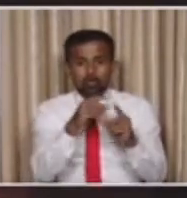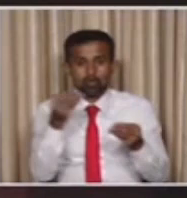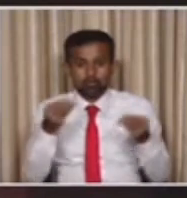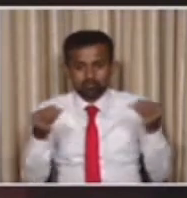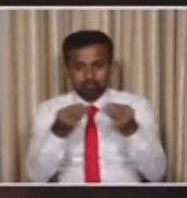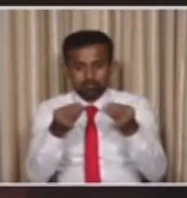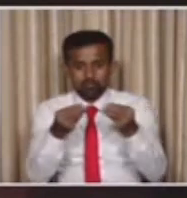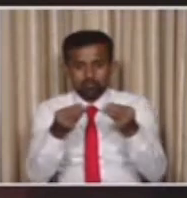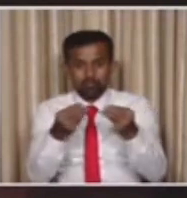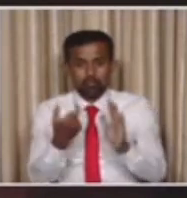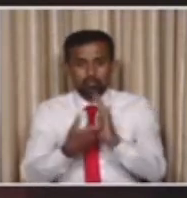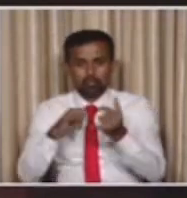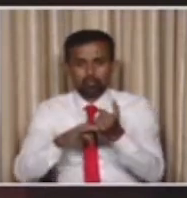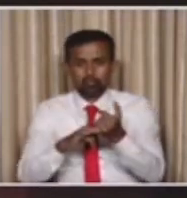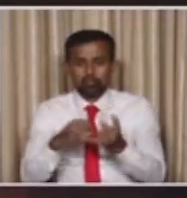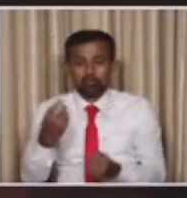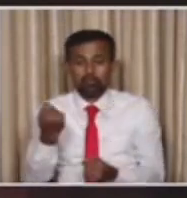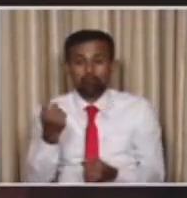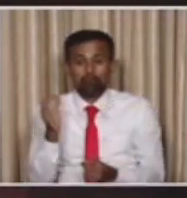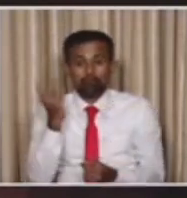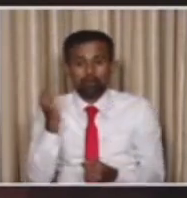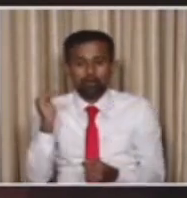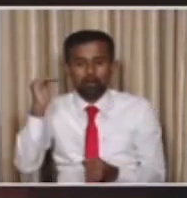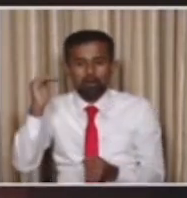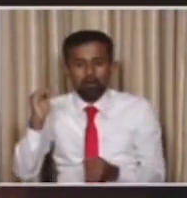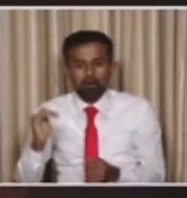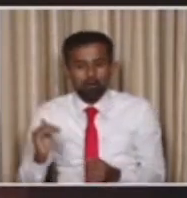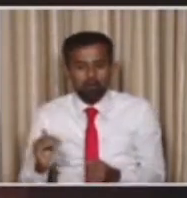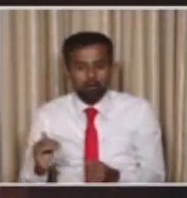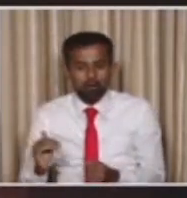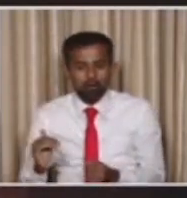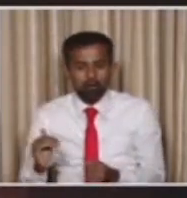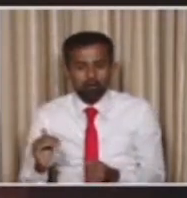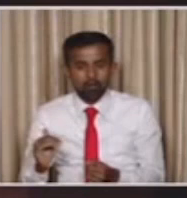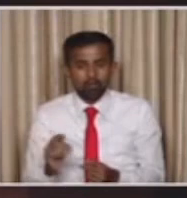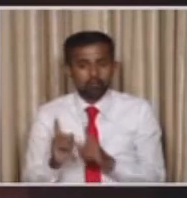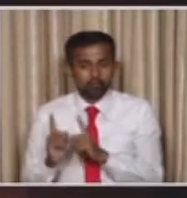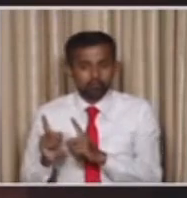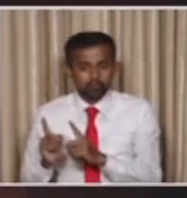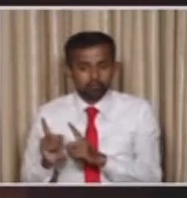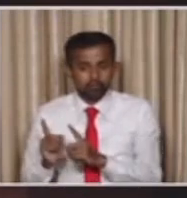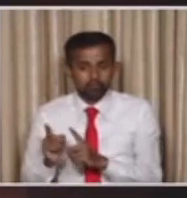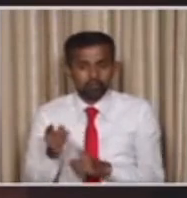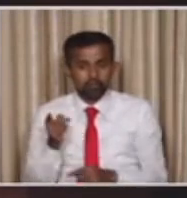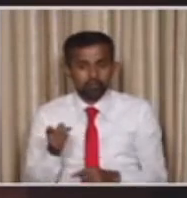සාපේක්ෂව රුපියලේ අගය අඩු පාලන මට්ටමක පවත්වාගෙන යෑම